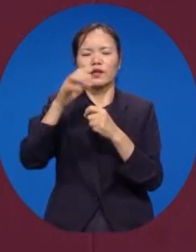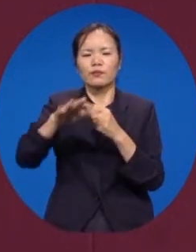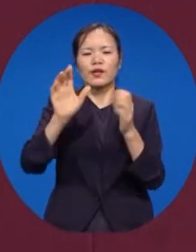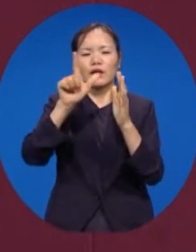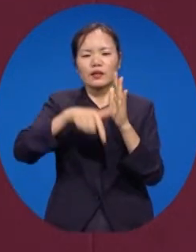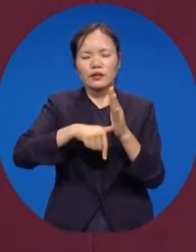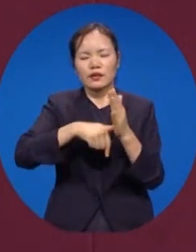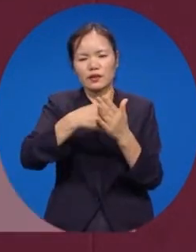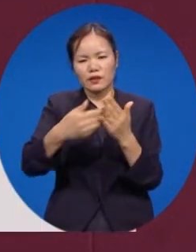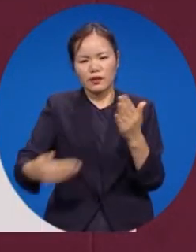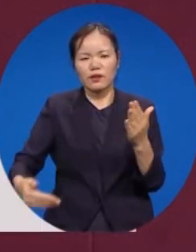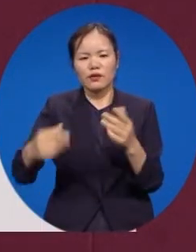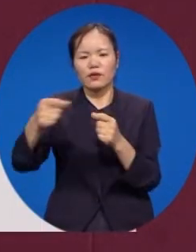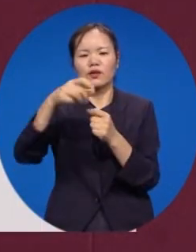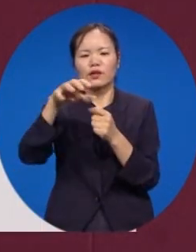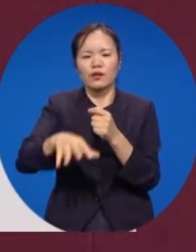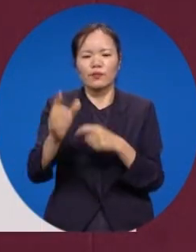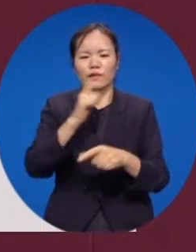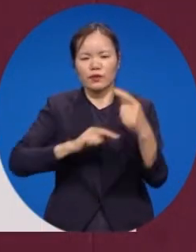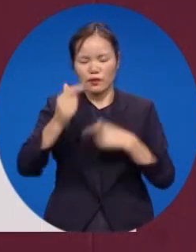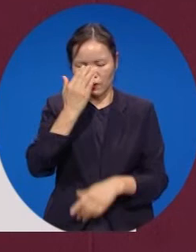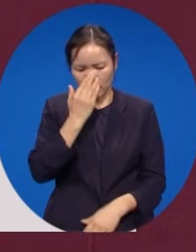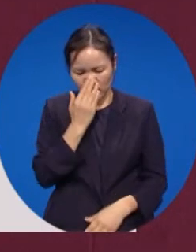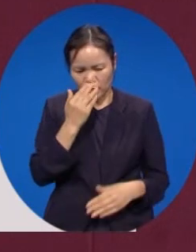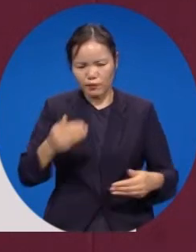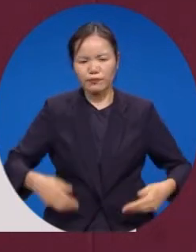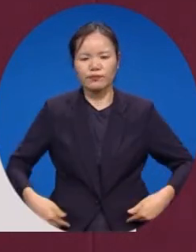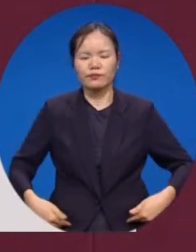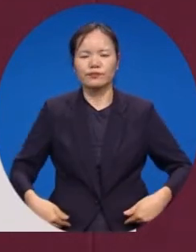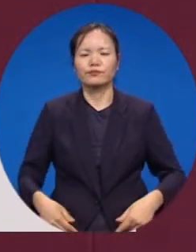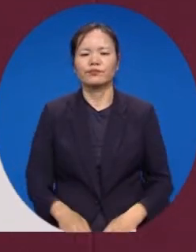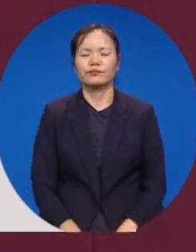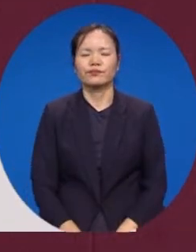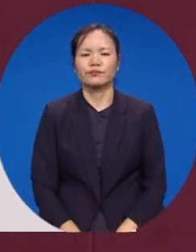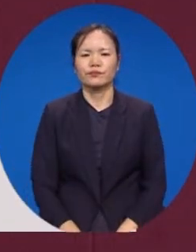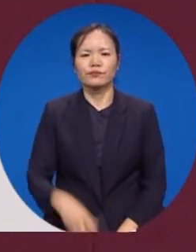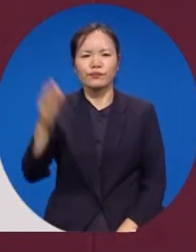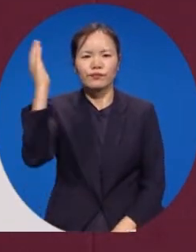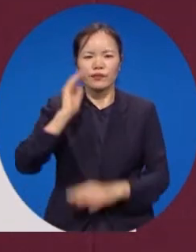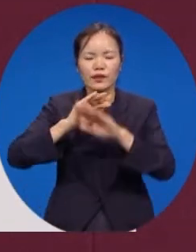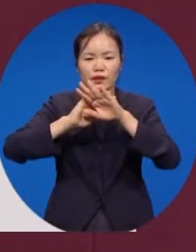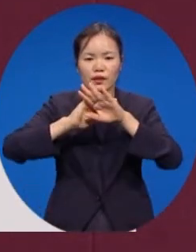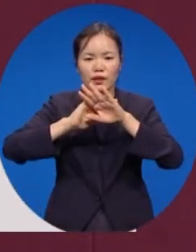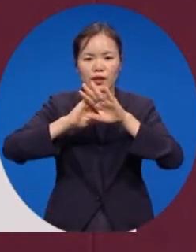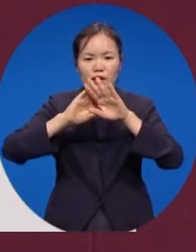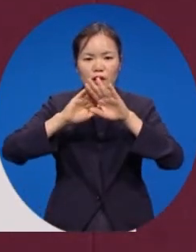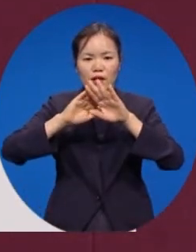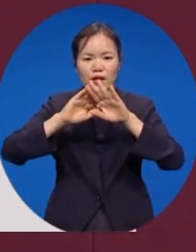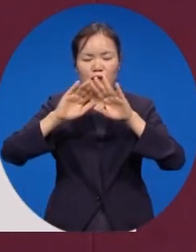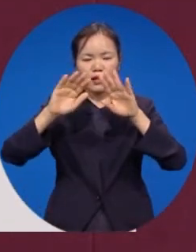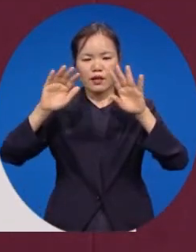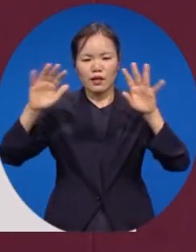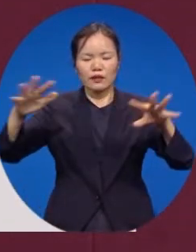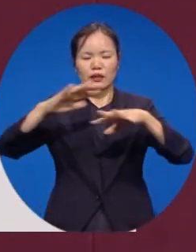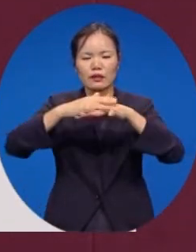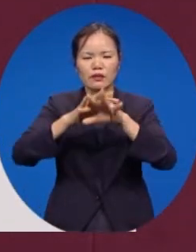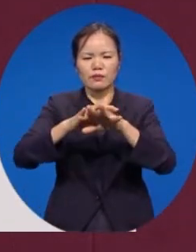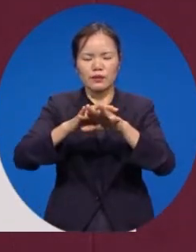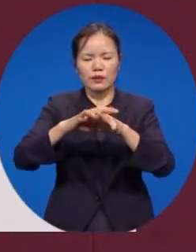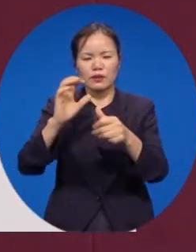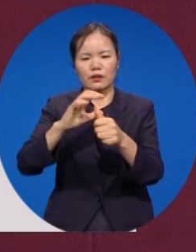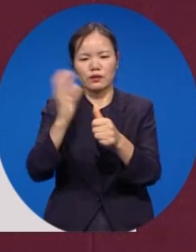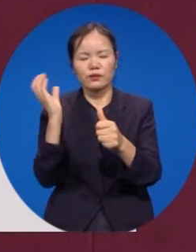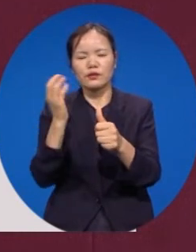앞에 조금 더 겸손해야 합니다. 하늘의 그물은 놓치는 법이 없다고 하지 않습니까?